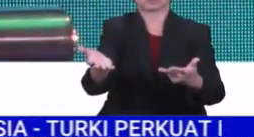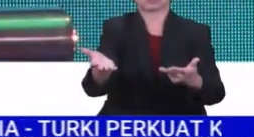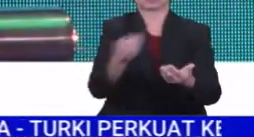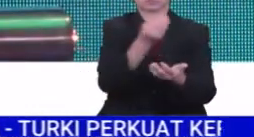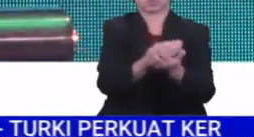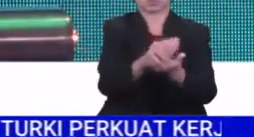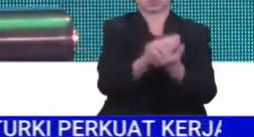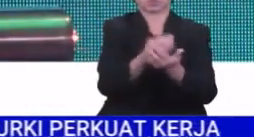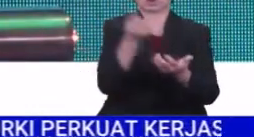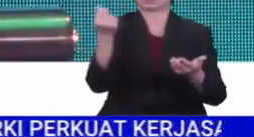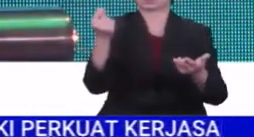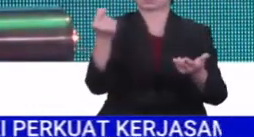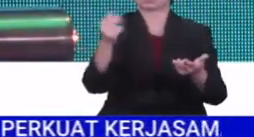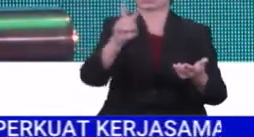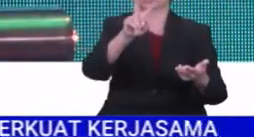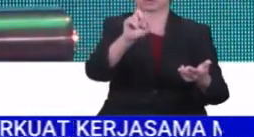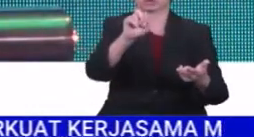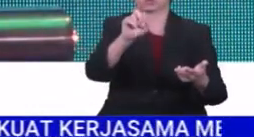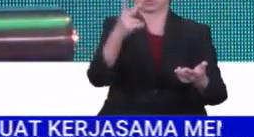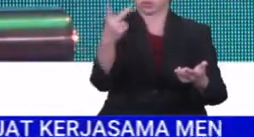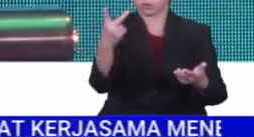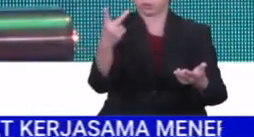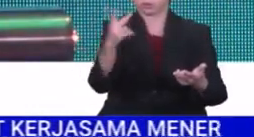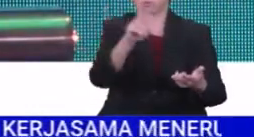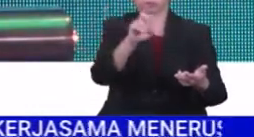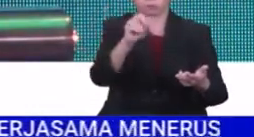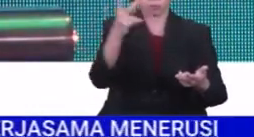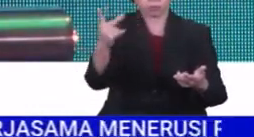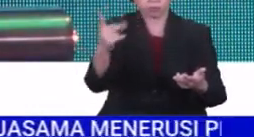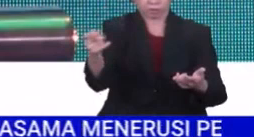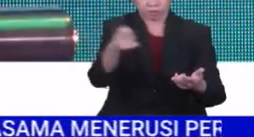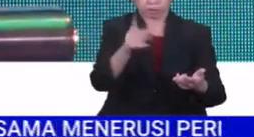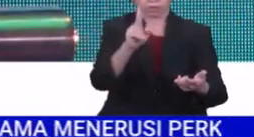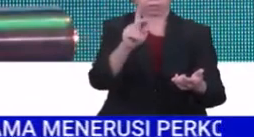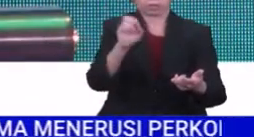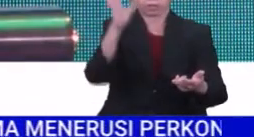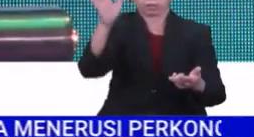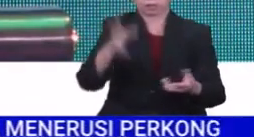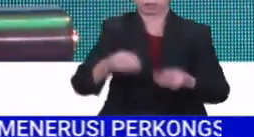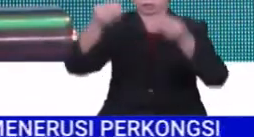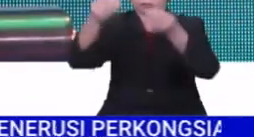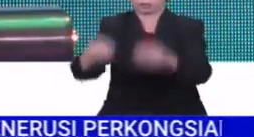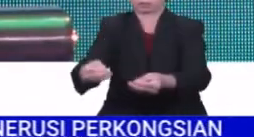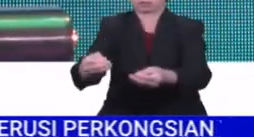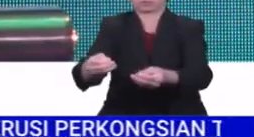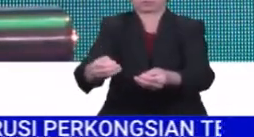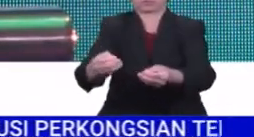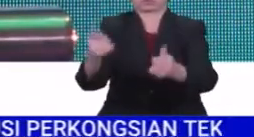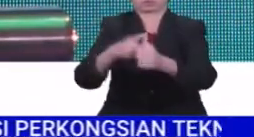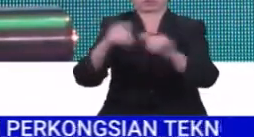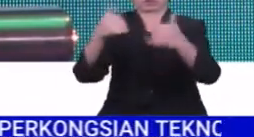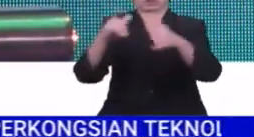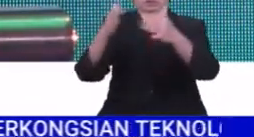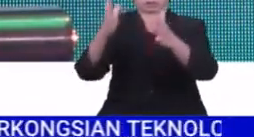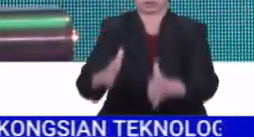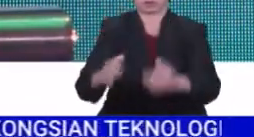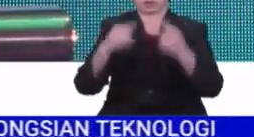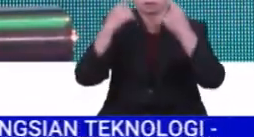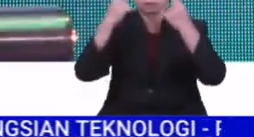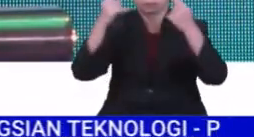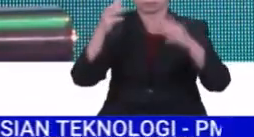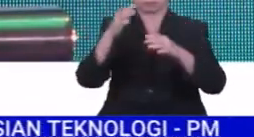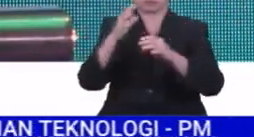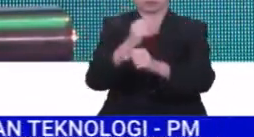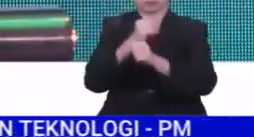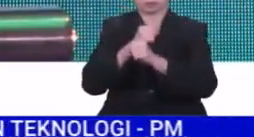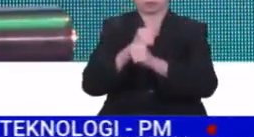1001.net berjumlah 20 Ringgit 20.000 Ringgit akan diberikan secara besar kepada asli yang percaya atau